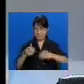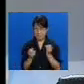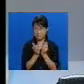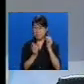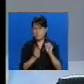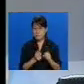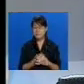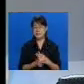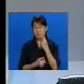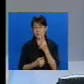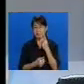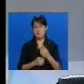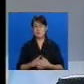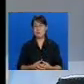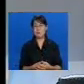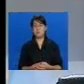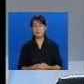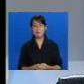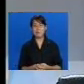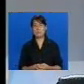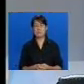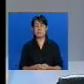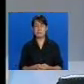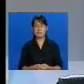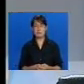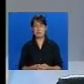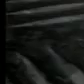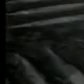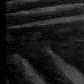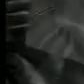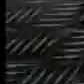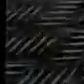ค่ะไปติดตามได้จากคุณสุมนาเจ้าเจริญวงศ์ใน Big Story วันนี้ค่ะ